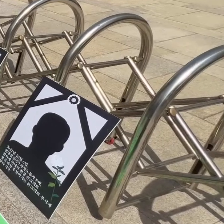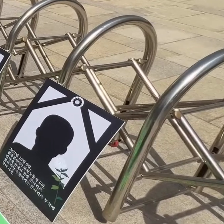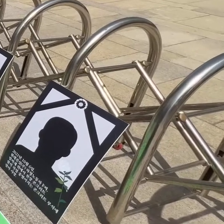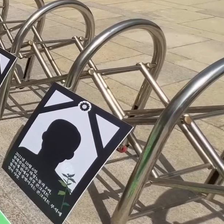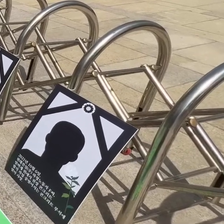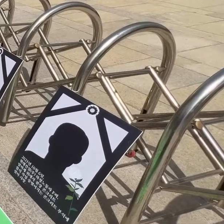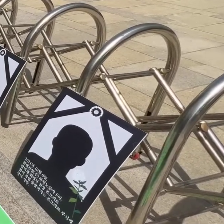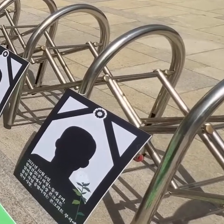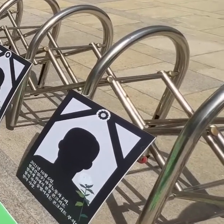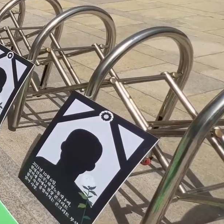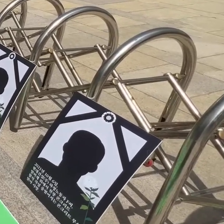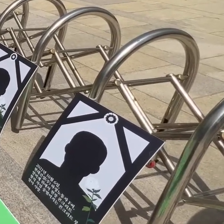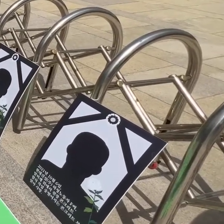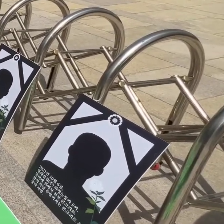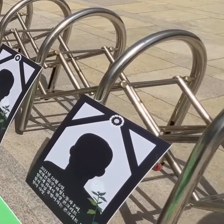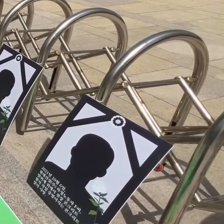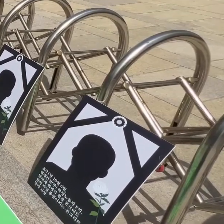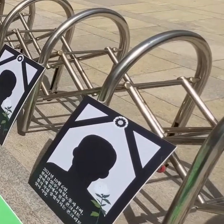네.